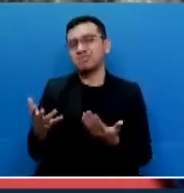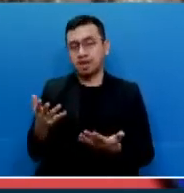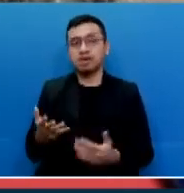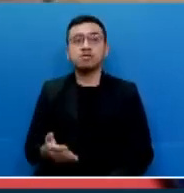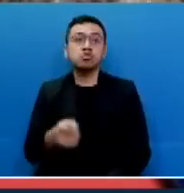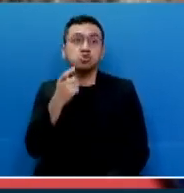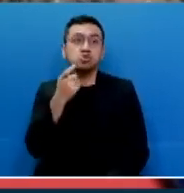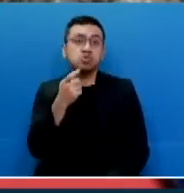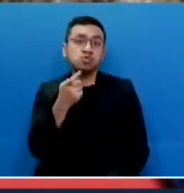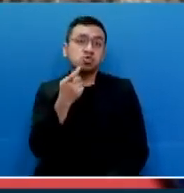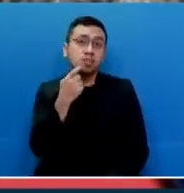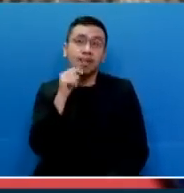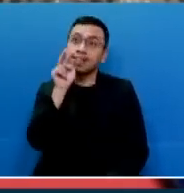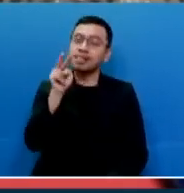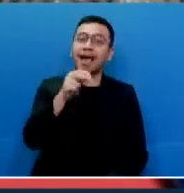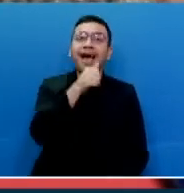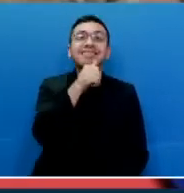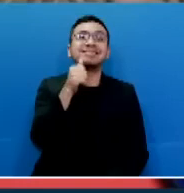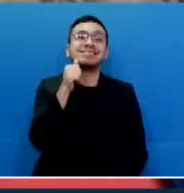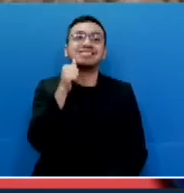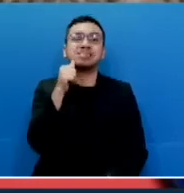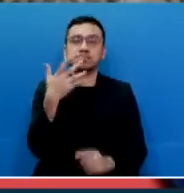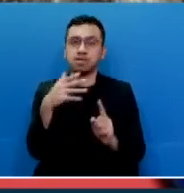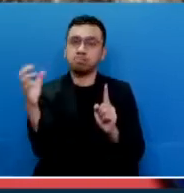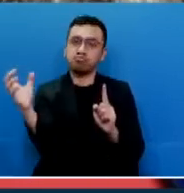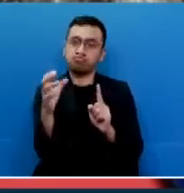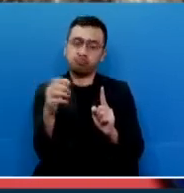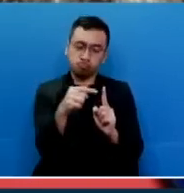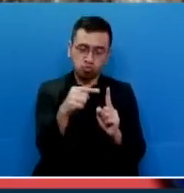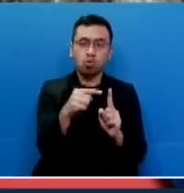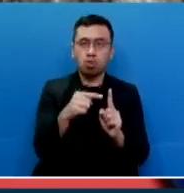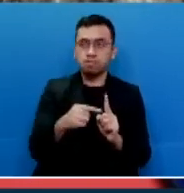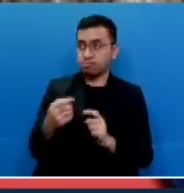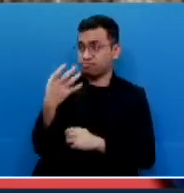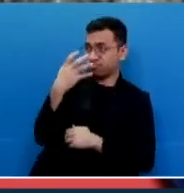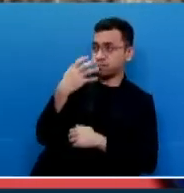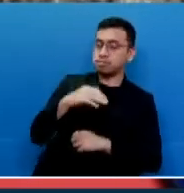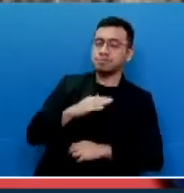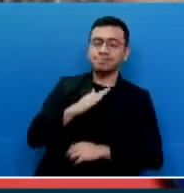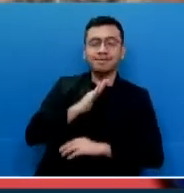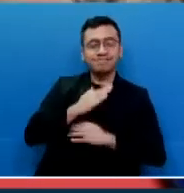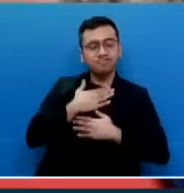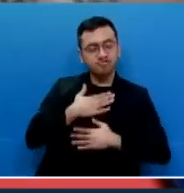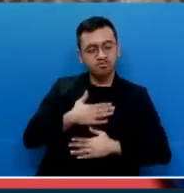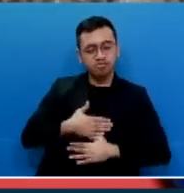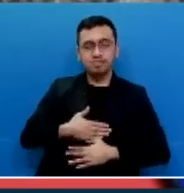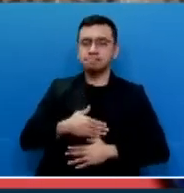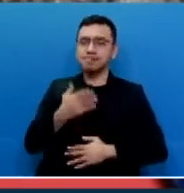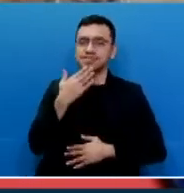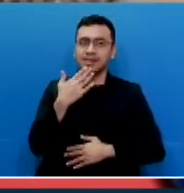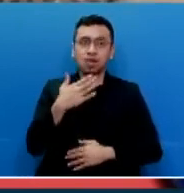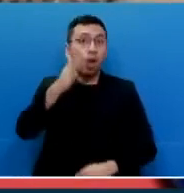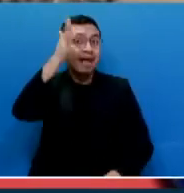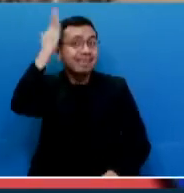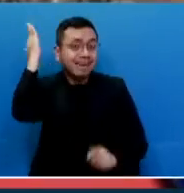diserang juga Tenang pak Ganjar diserang juga tenang Eh Pak Amin ataupun Pak Mahfud ketika pasangannya diserang